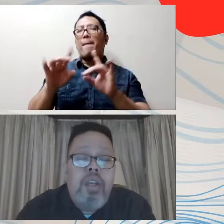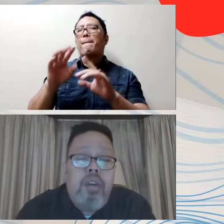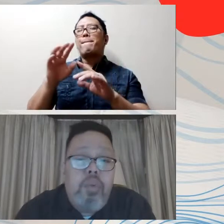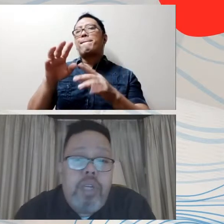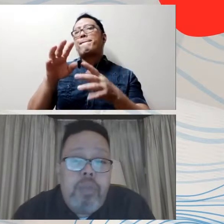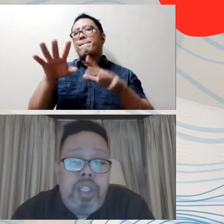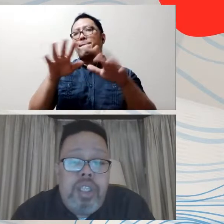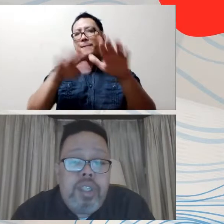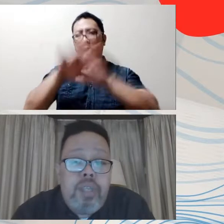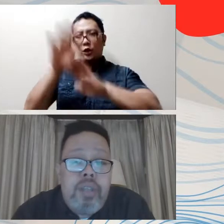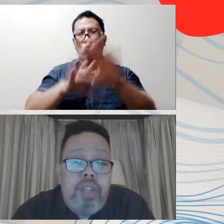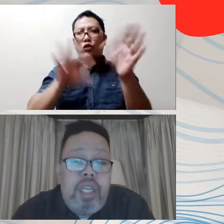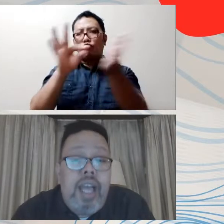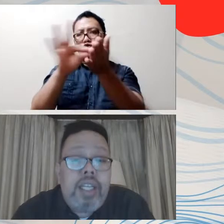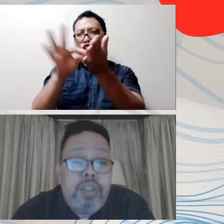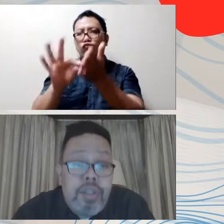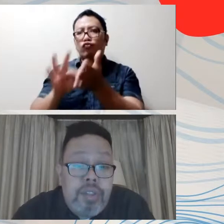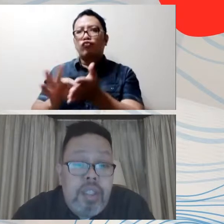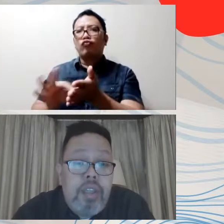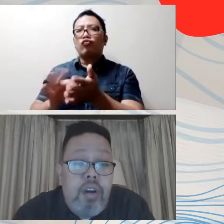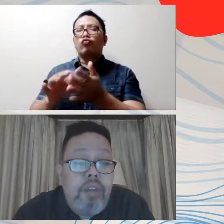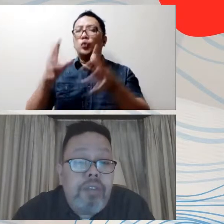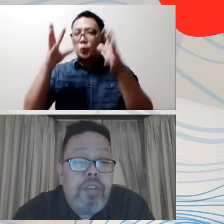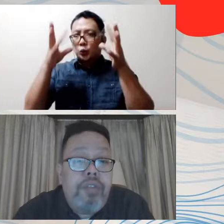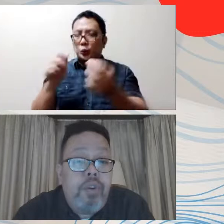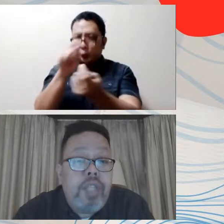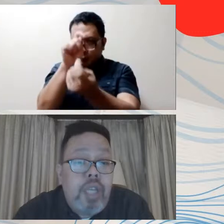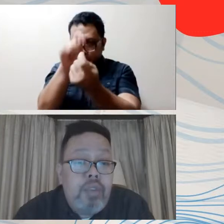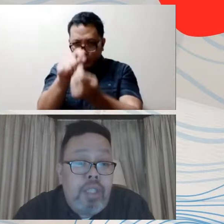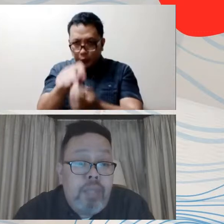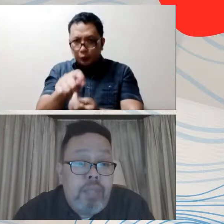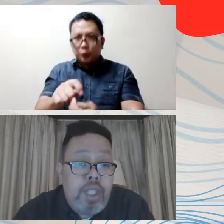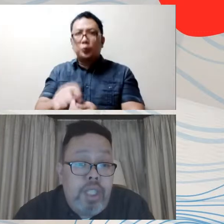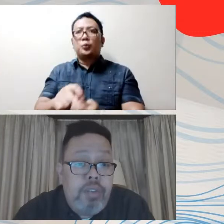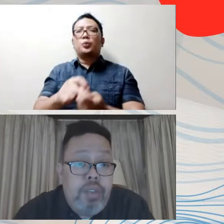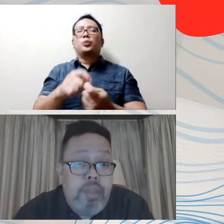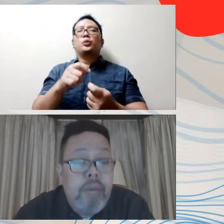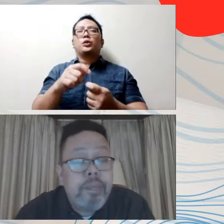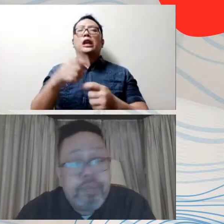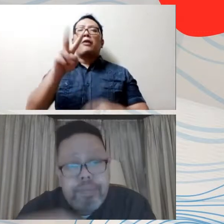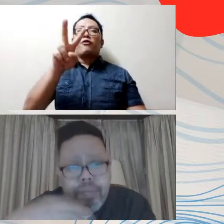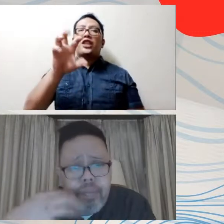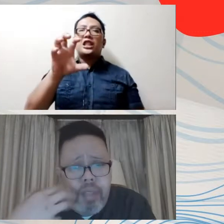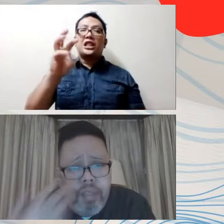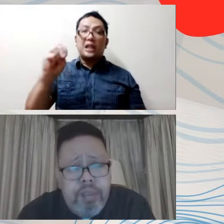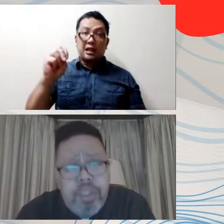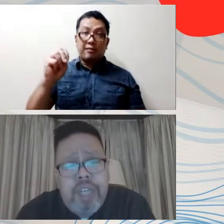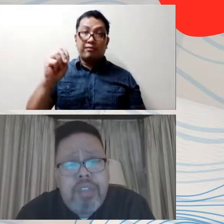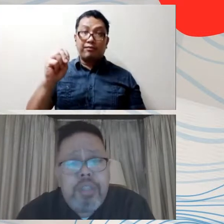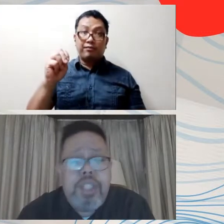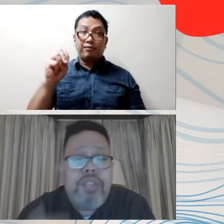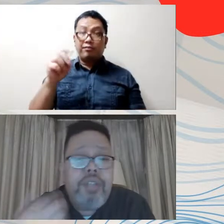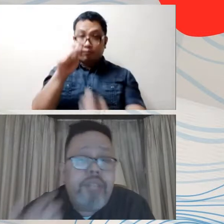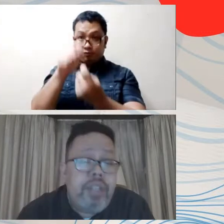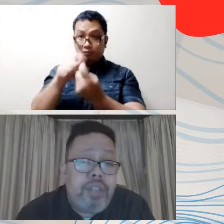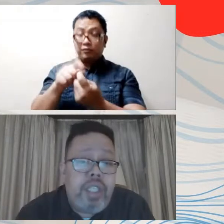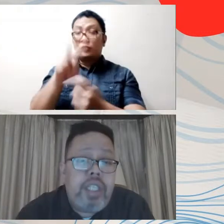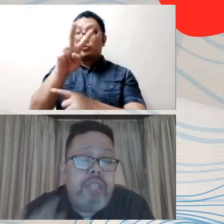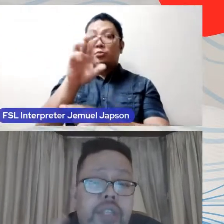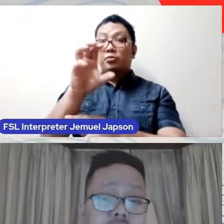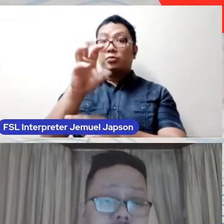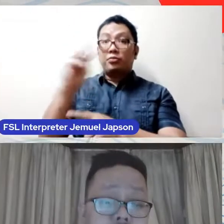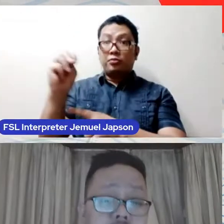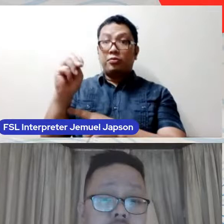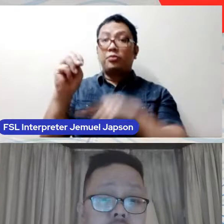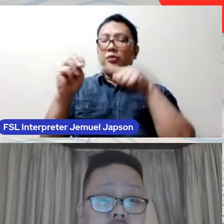process where we determine the accuracy of the vote counting machines. Diba? Vote counting machines are very